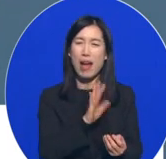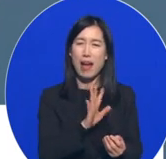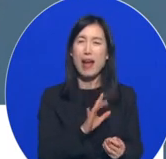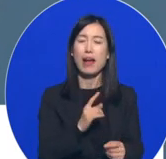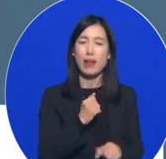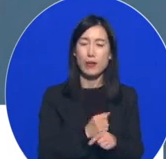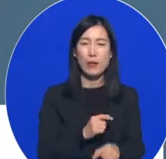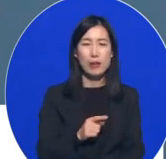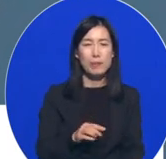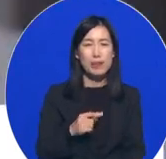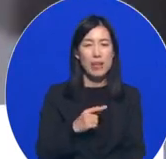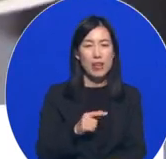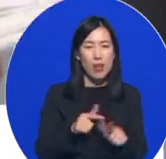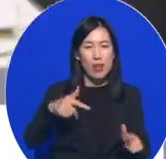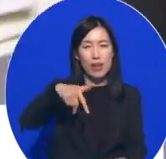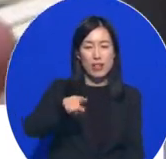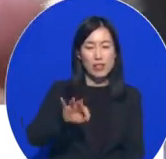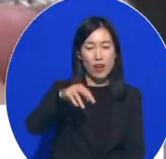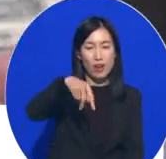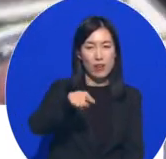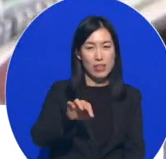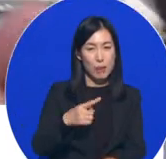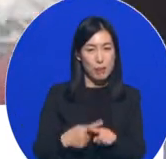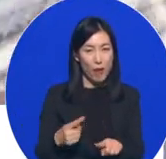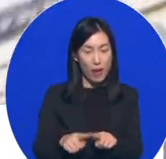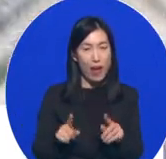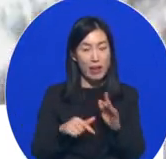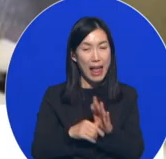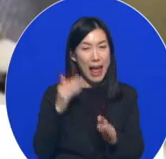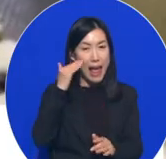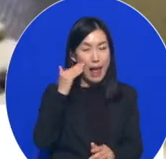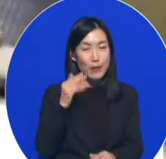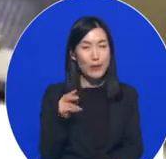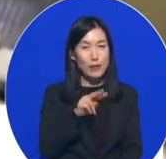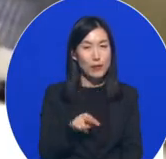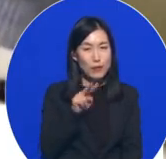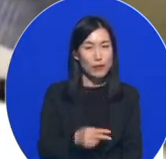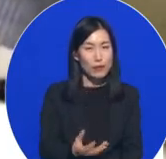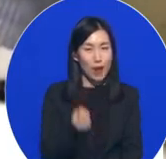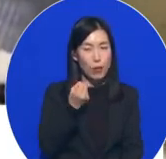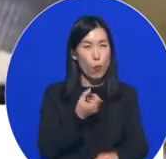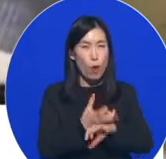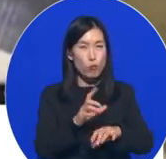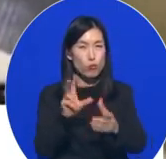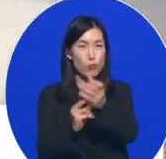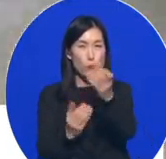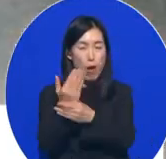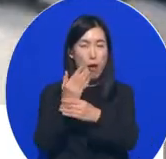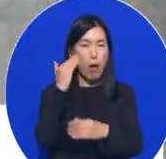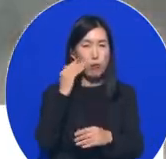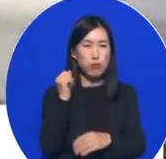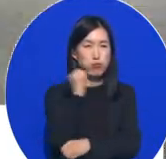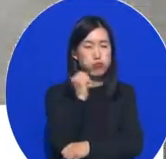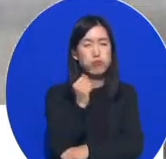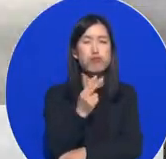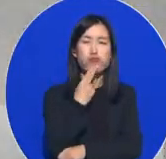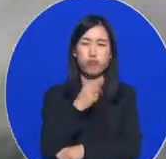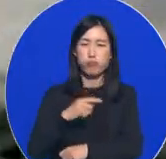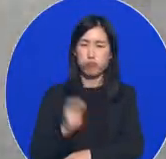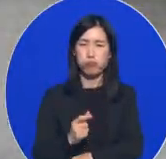테스트를 포함한 정성평가 결과 한국의 외한 보유액은 외부 충격에 충분히 대응 가능한 수준이라고